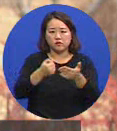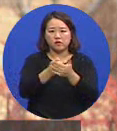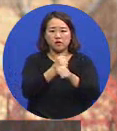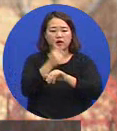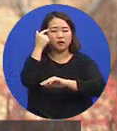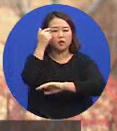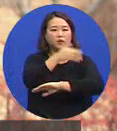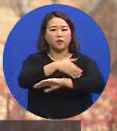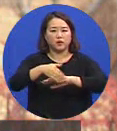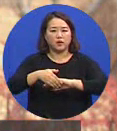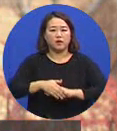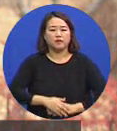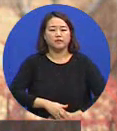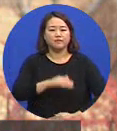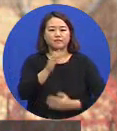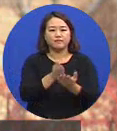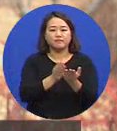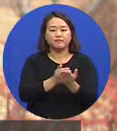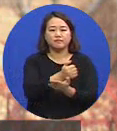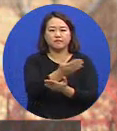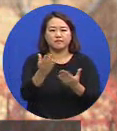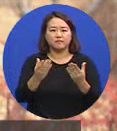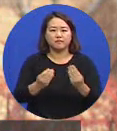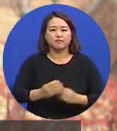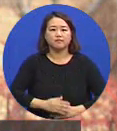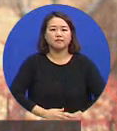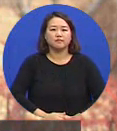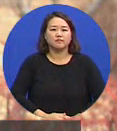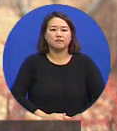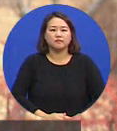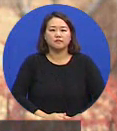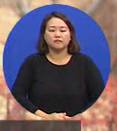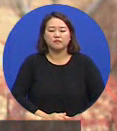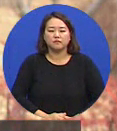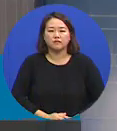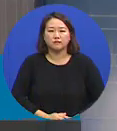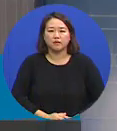것으로 알려졌습니다. JTV 뉴스 이승환입니다.